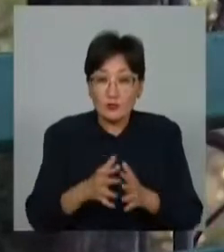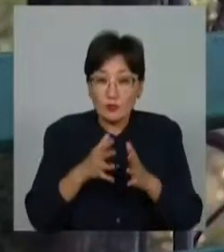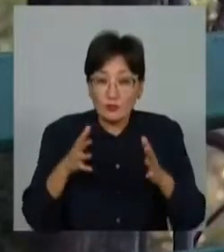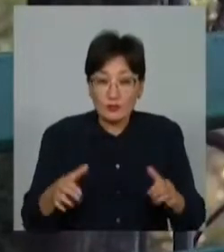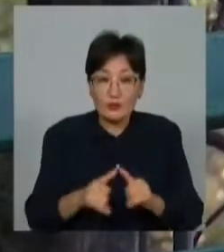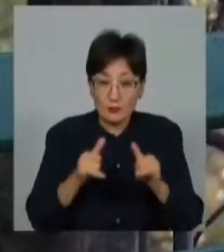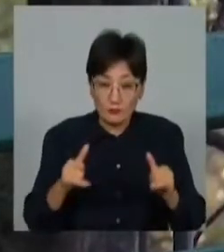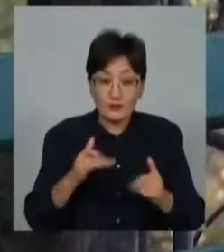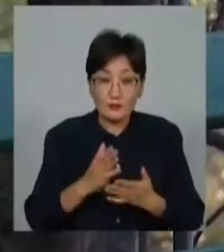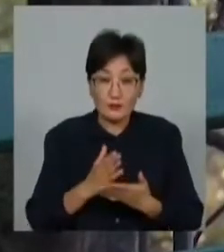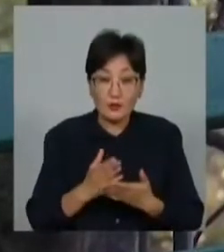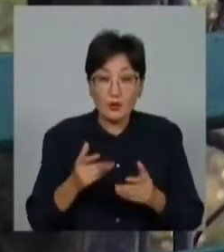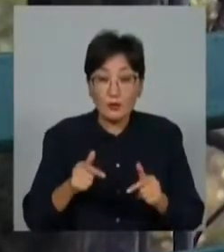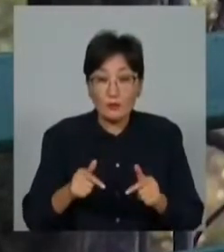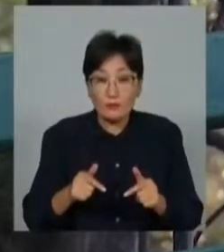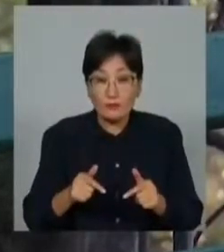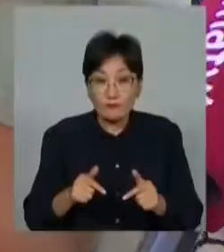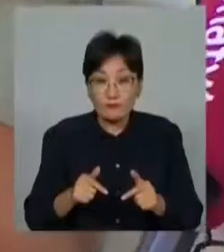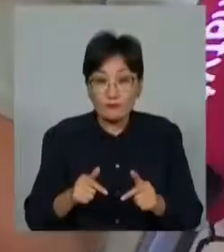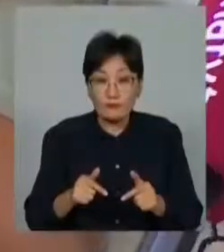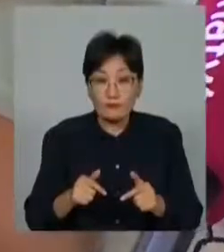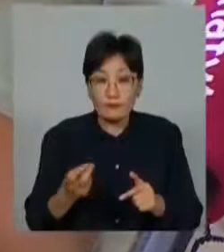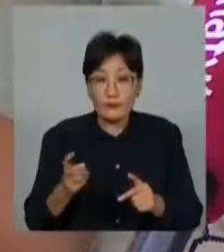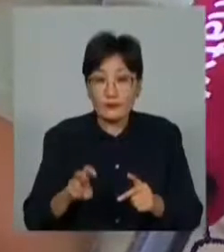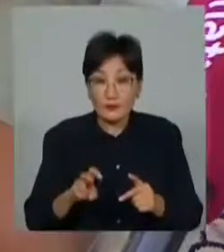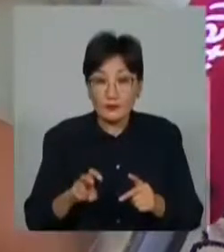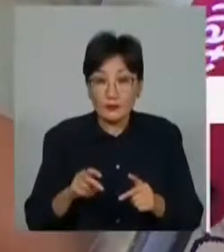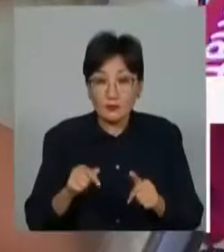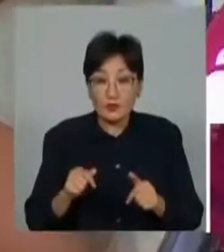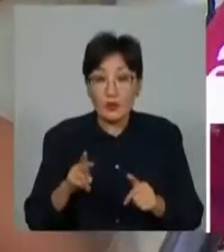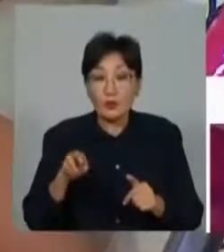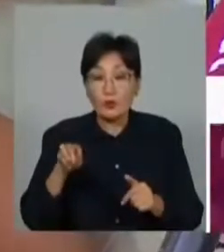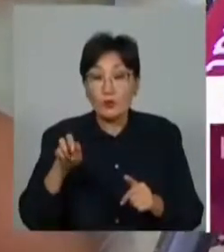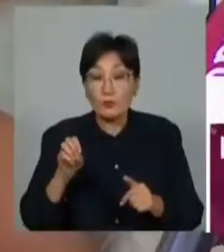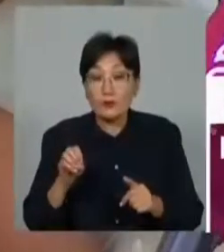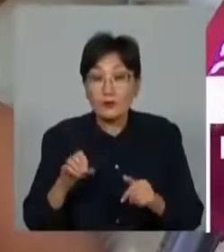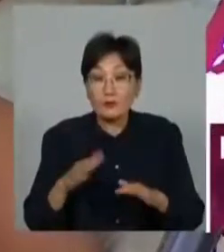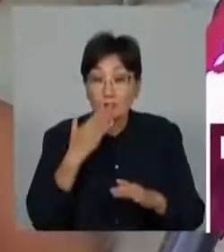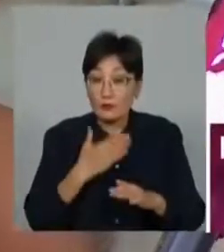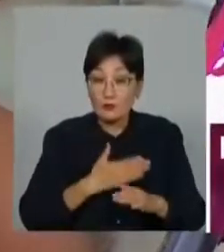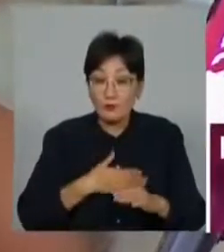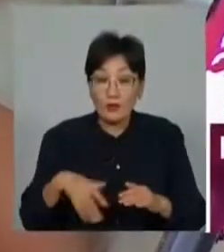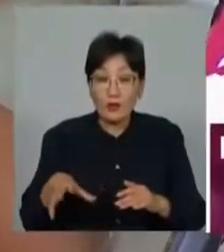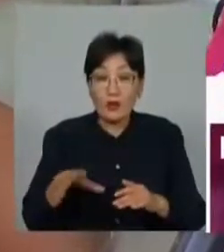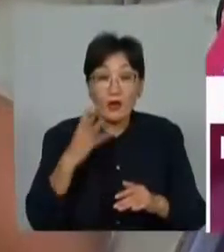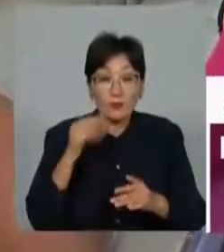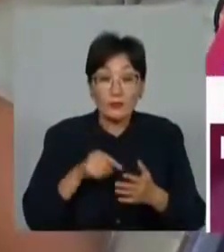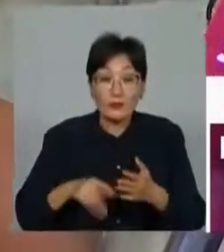дамып жатырмыз. Мыңда бір шүкір. Біздің кеп жүрген жеріміз, жақсы көреміз осы Көктөбені. Көктөбенен бүкіл Алматыны